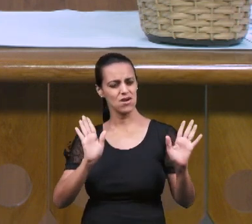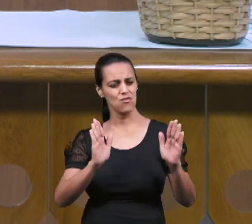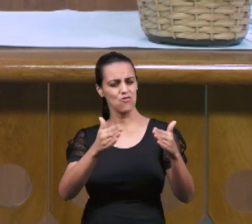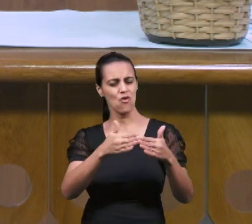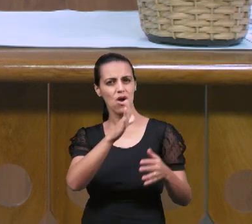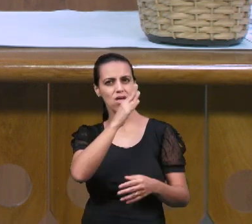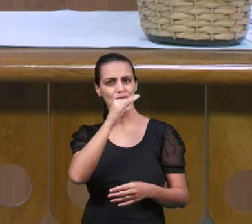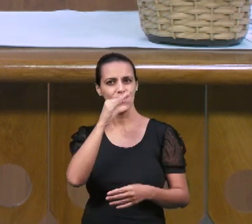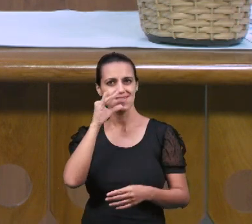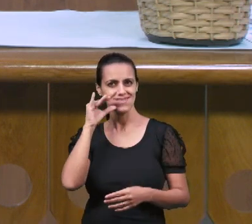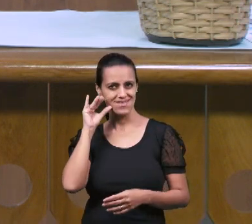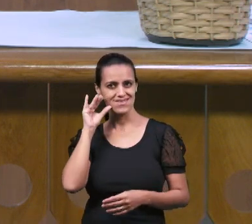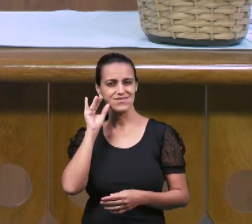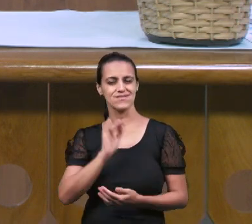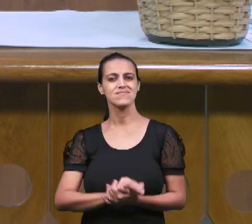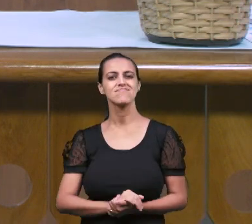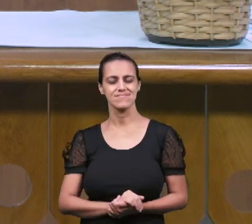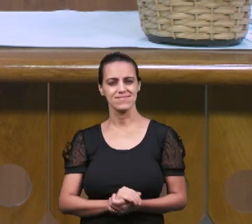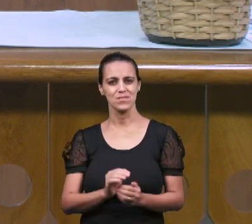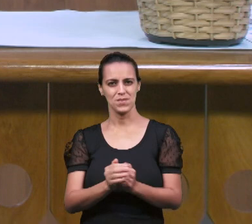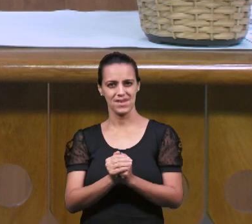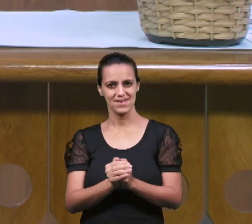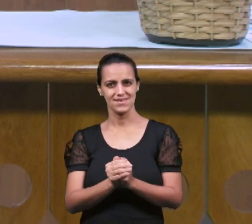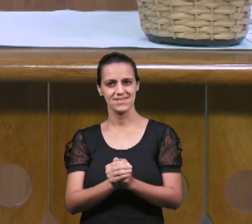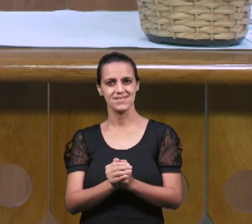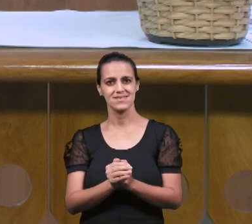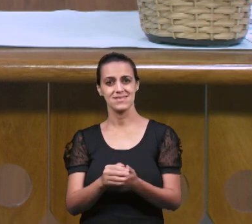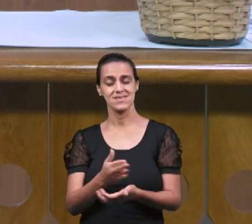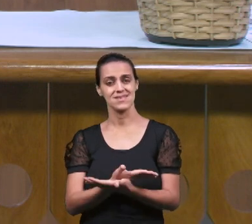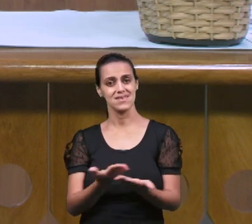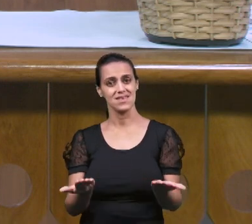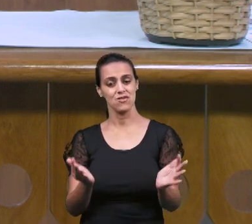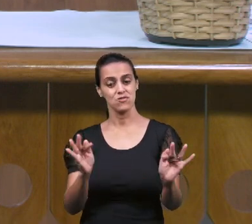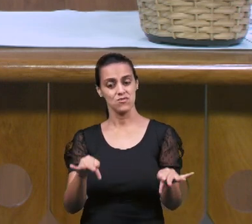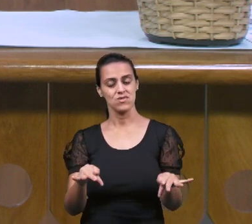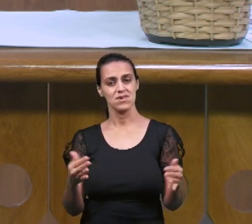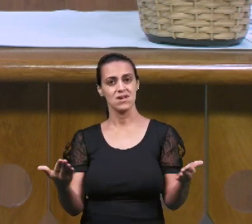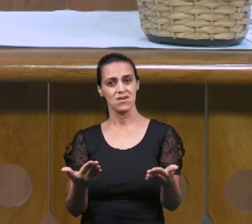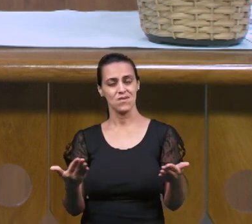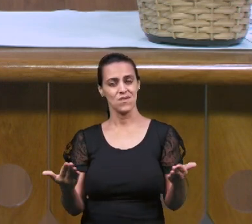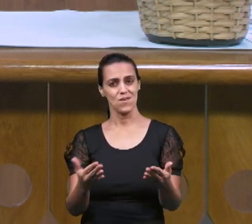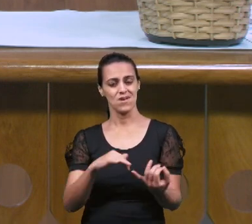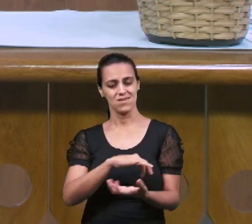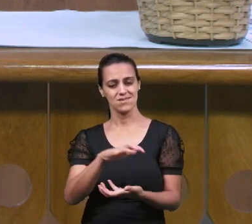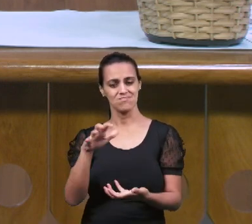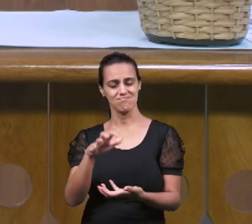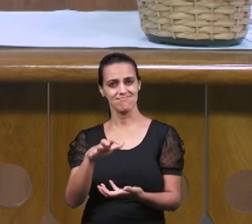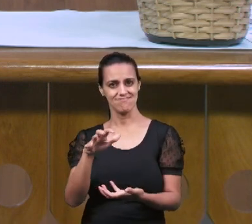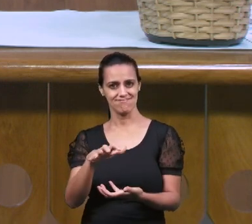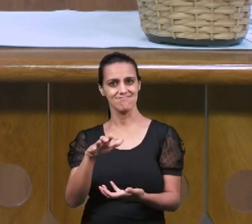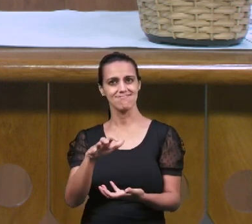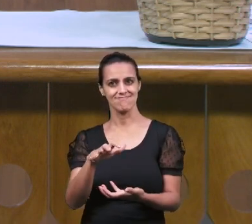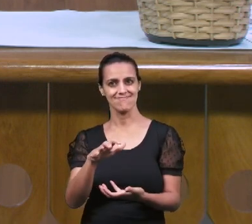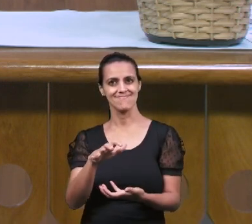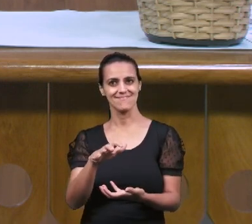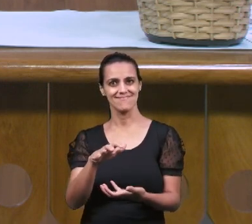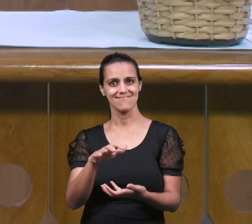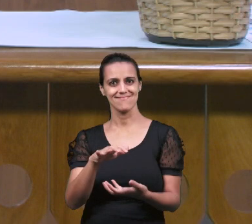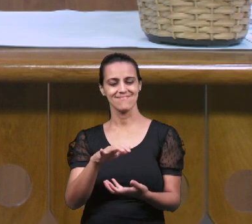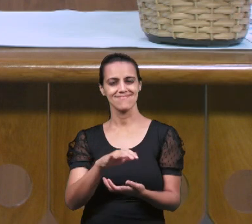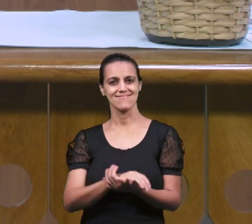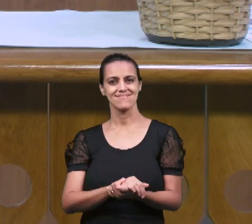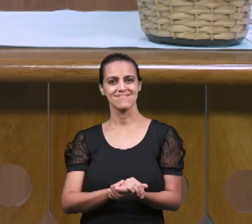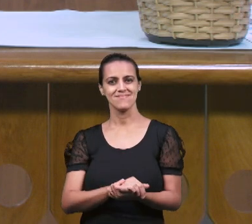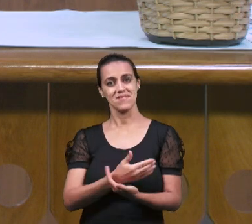message pour les adolescents. Amen. Donc ainsi, nous finissons ici cette transmission via satellite, ce réseau de transmission